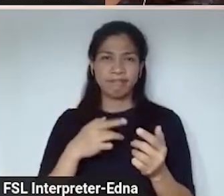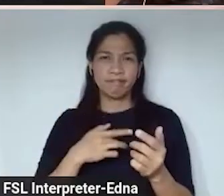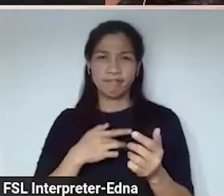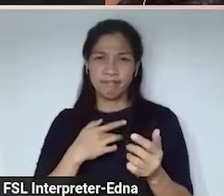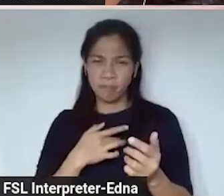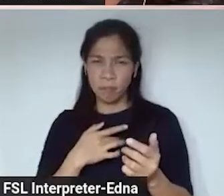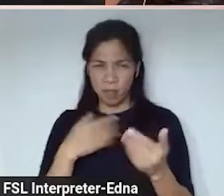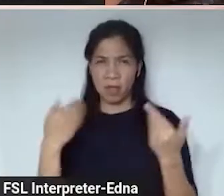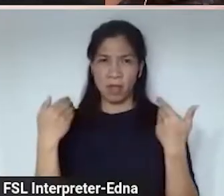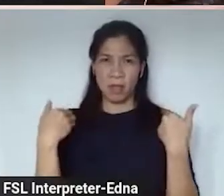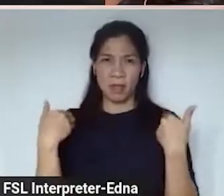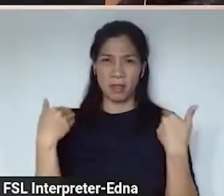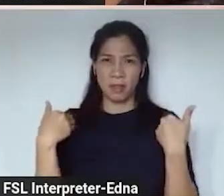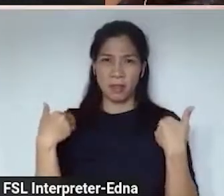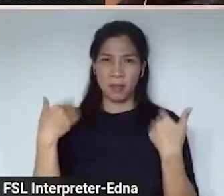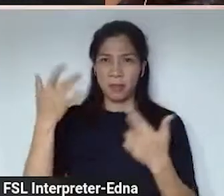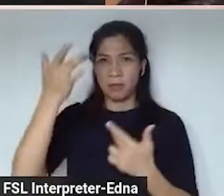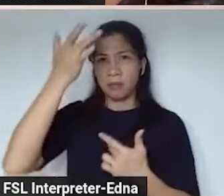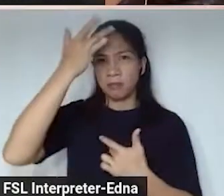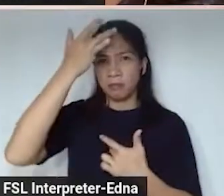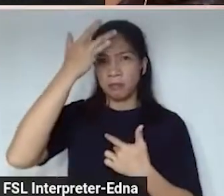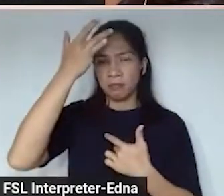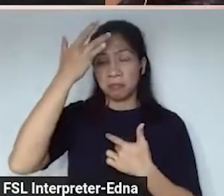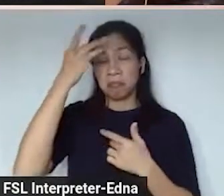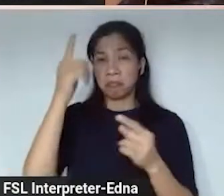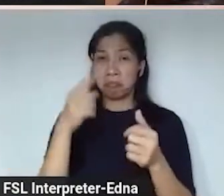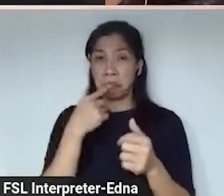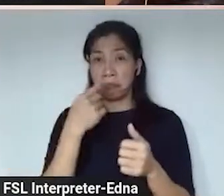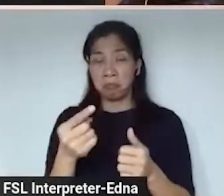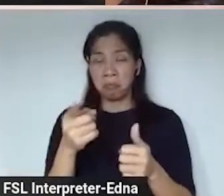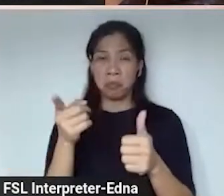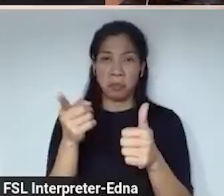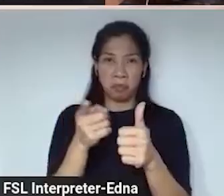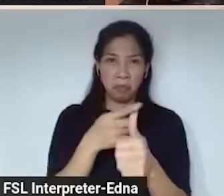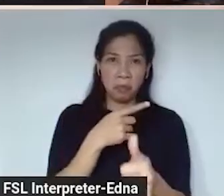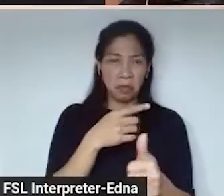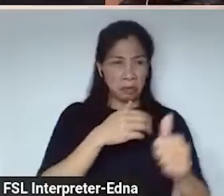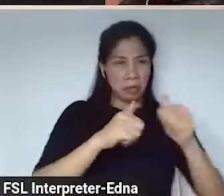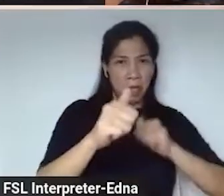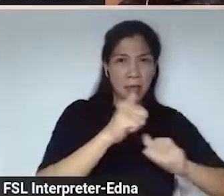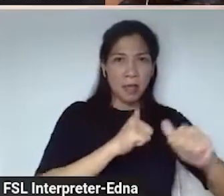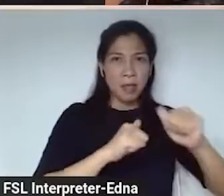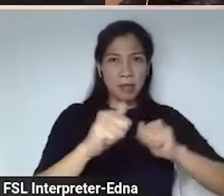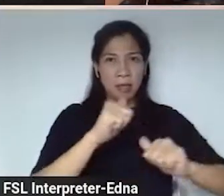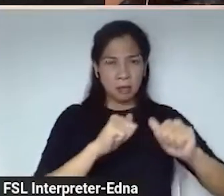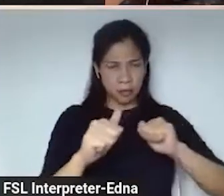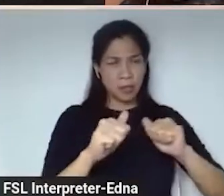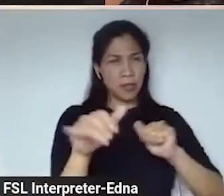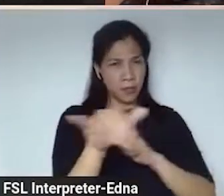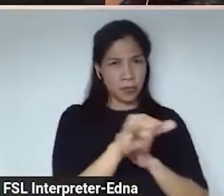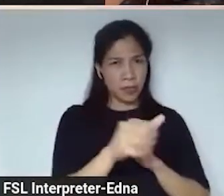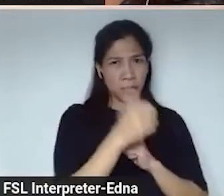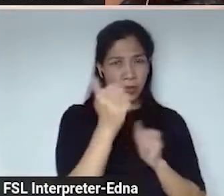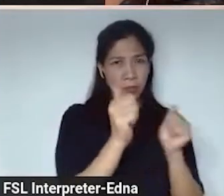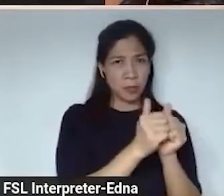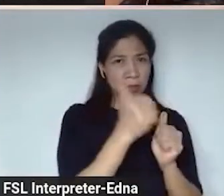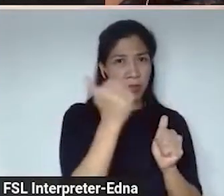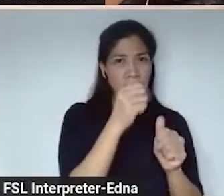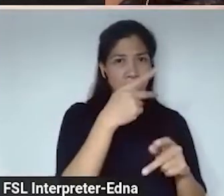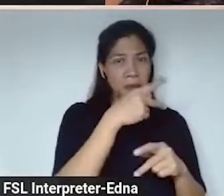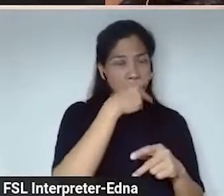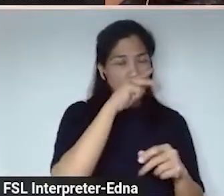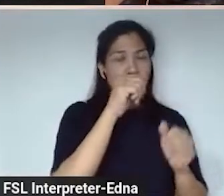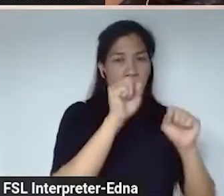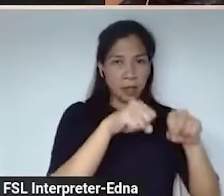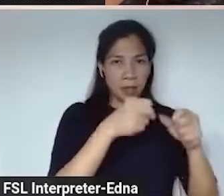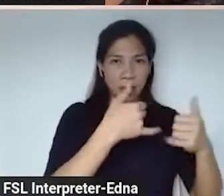palang condition na ganito? Kasi at first nga, you were so active, na parang ordinaryo kang bata talaga, na you can play lahat ng